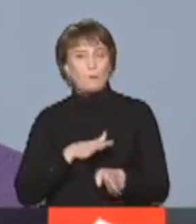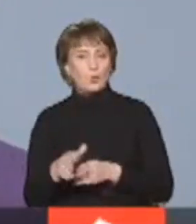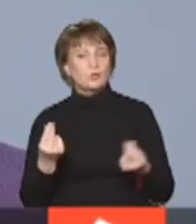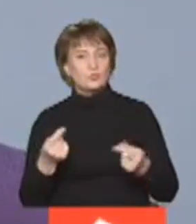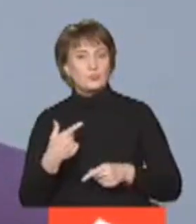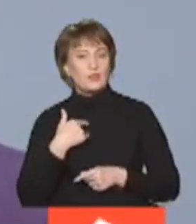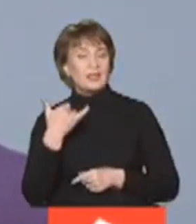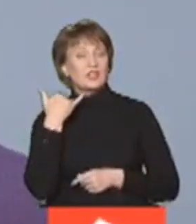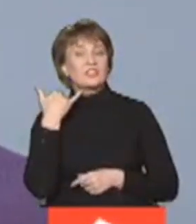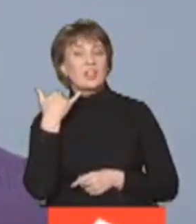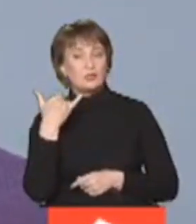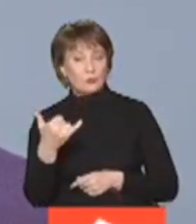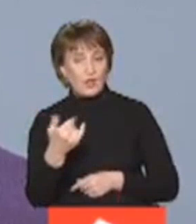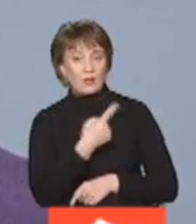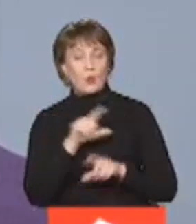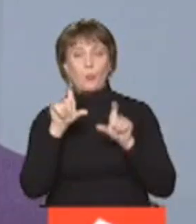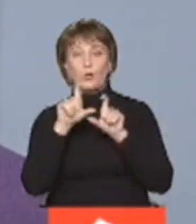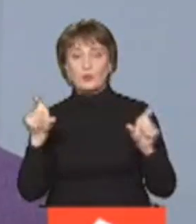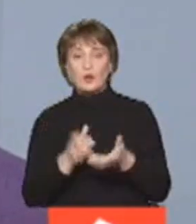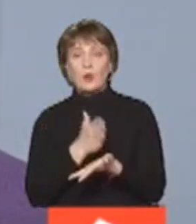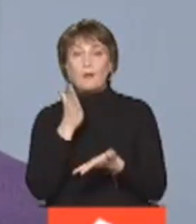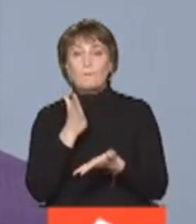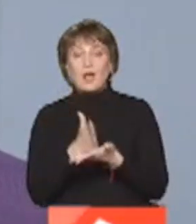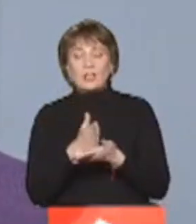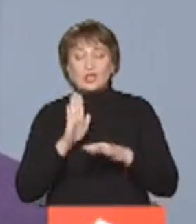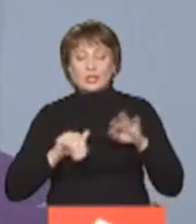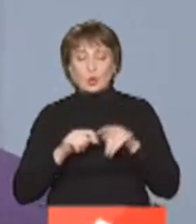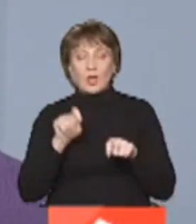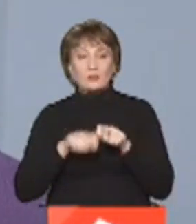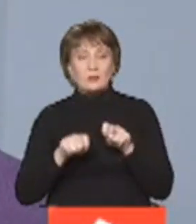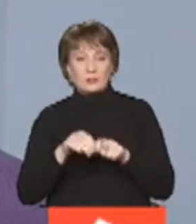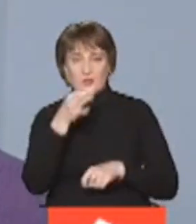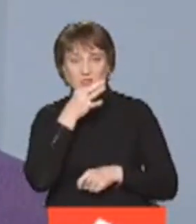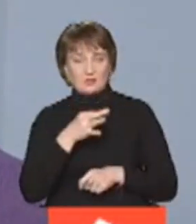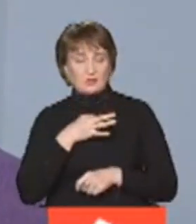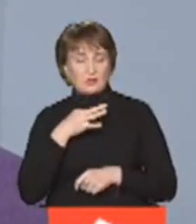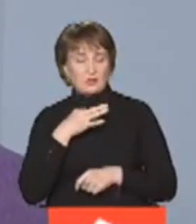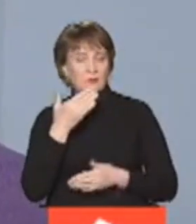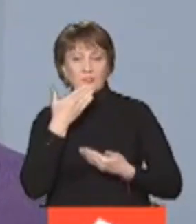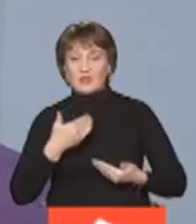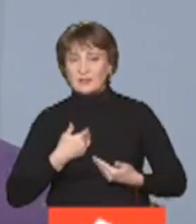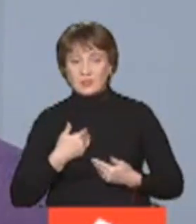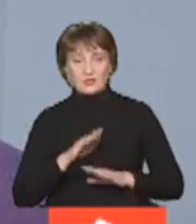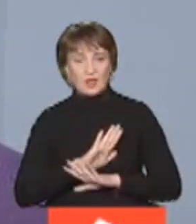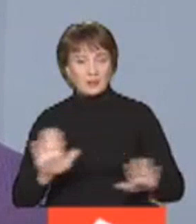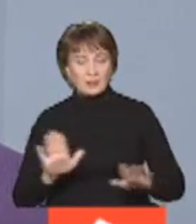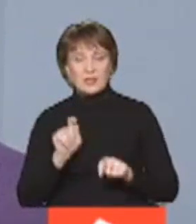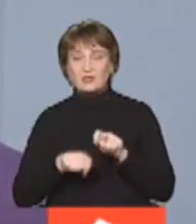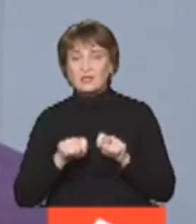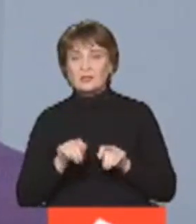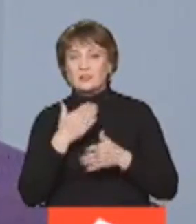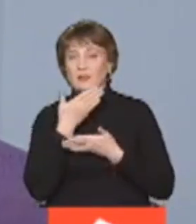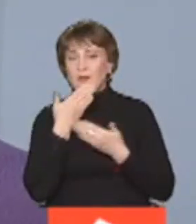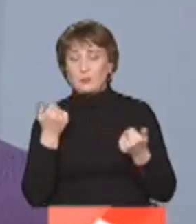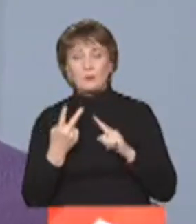я зателефонувала в поліклініку, маючи на руках тест, мені відразу сказали, не звертайтесь, у нас тестів нема, і другого